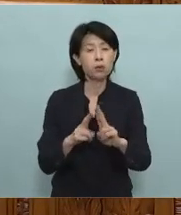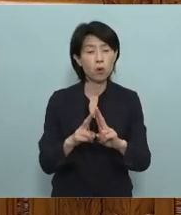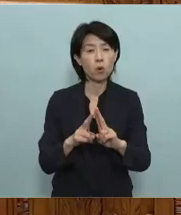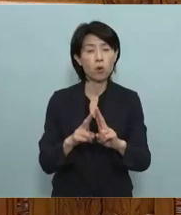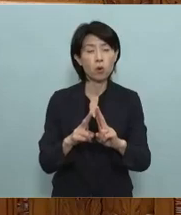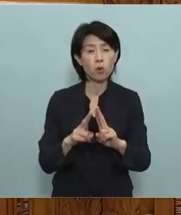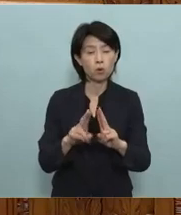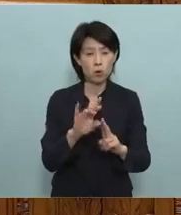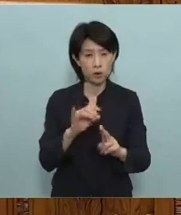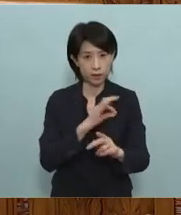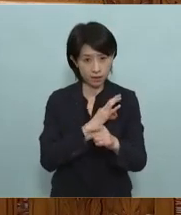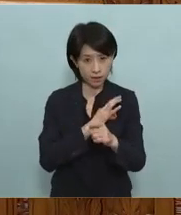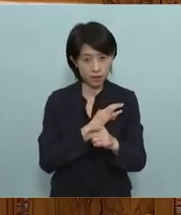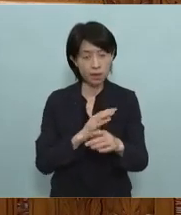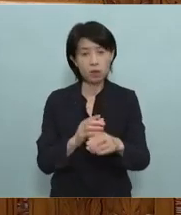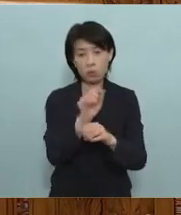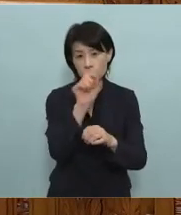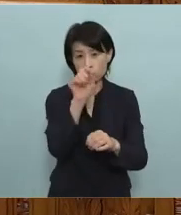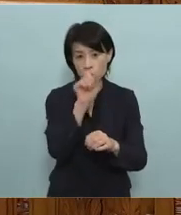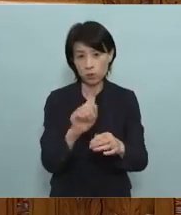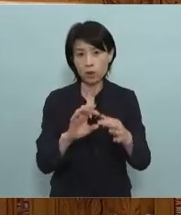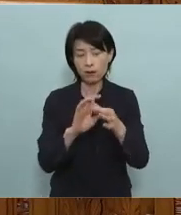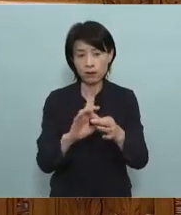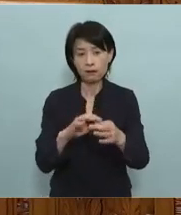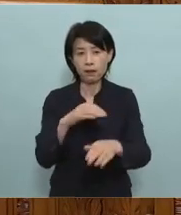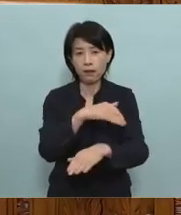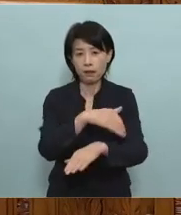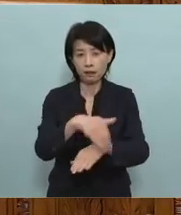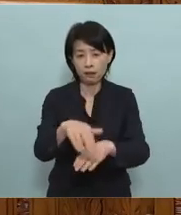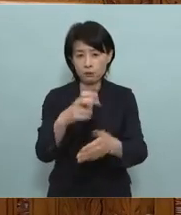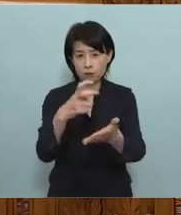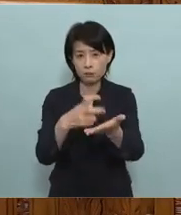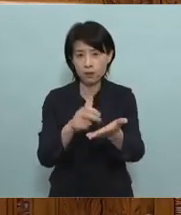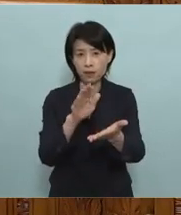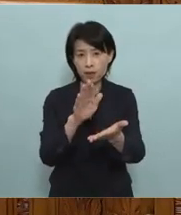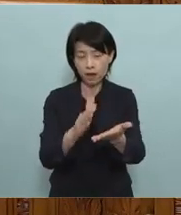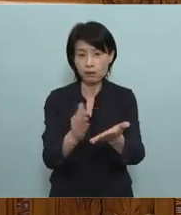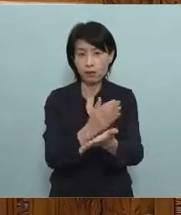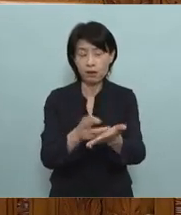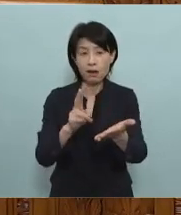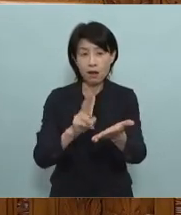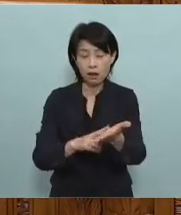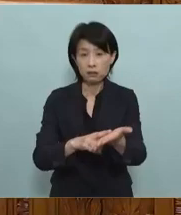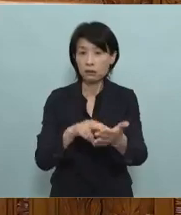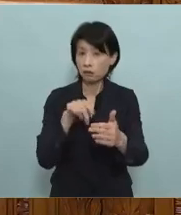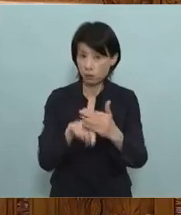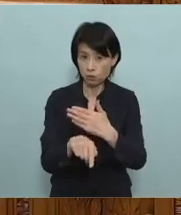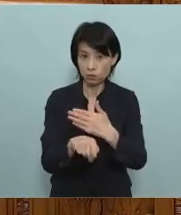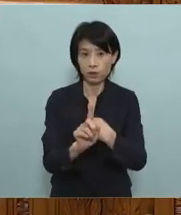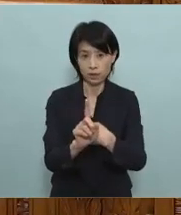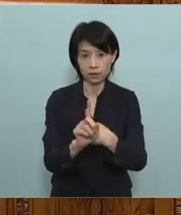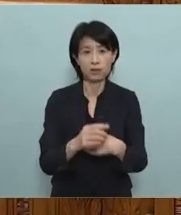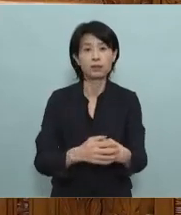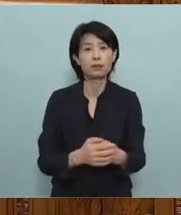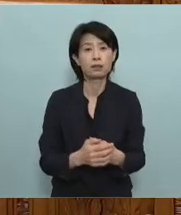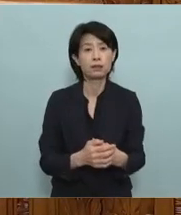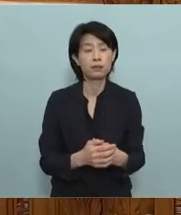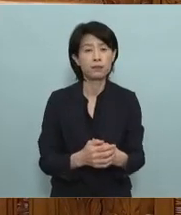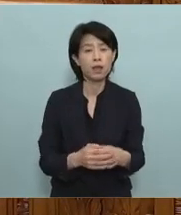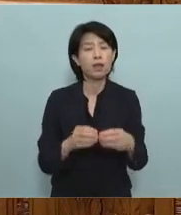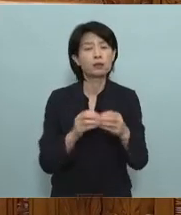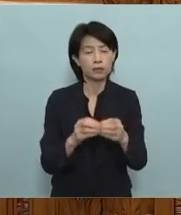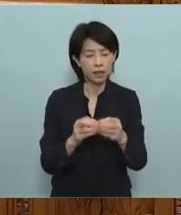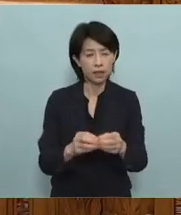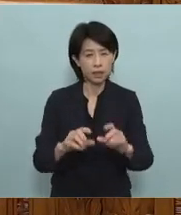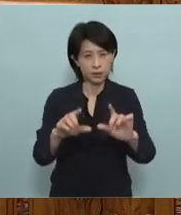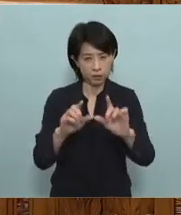員たるもの、統一教会と関係を断つべきであると判断されたのはどのような理由からですか。具体的